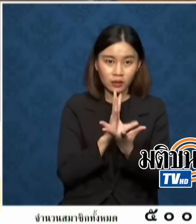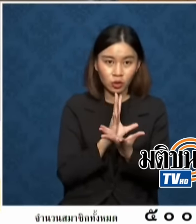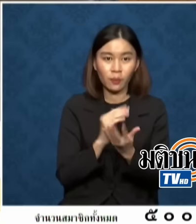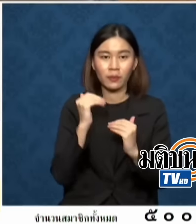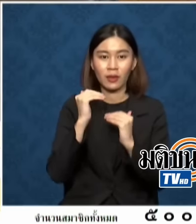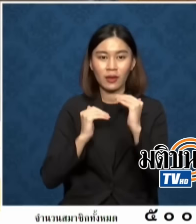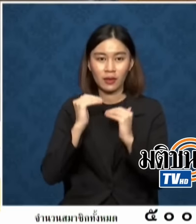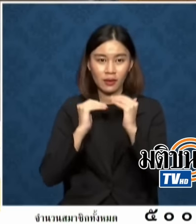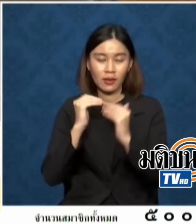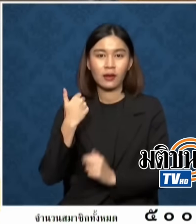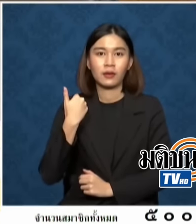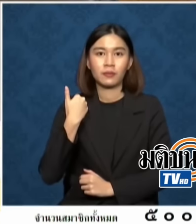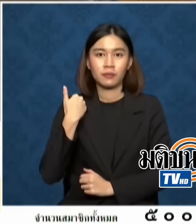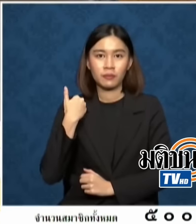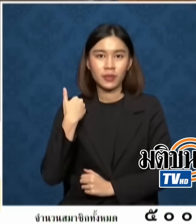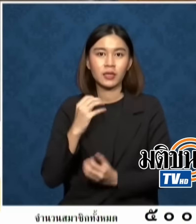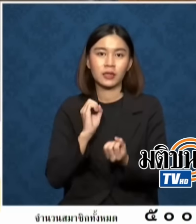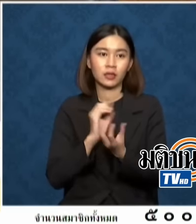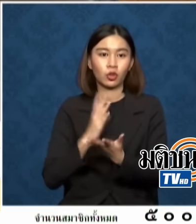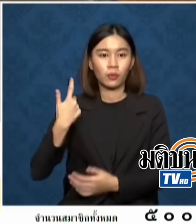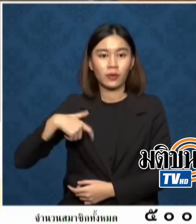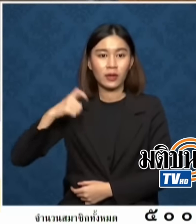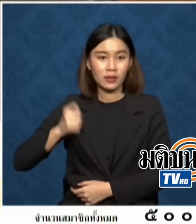ลั่นและทำให้ศาล